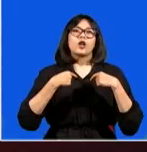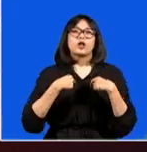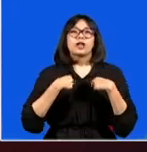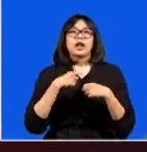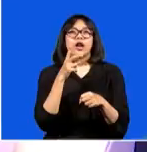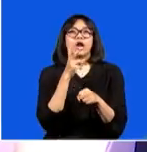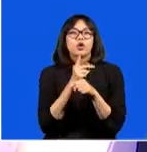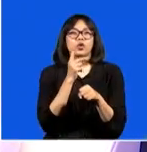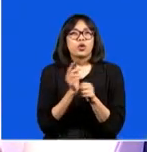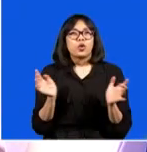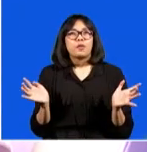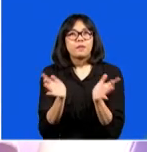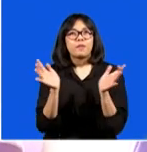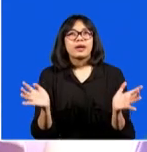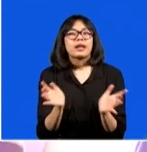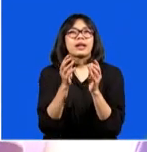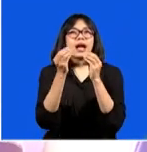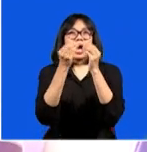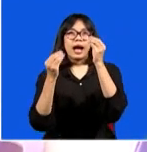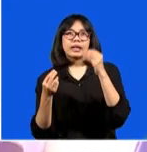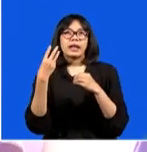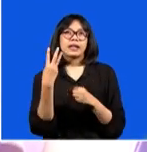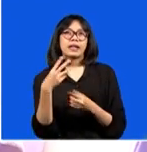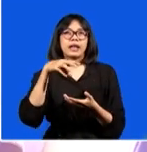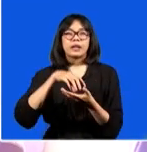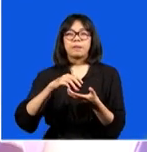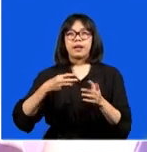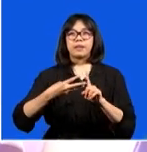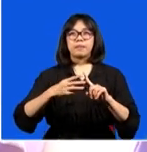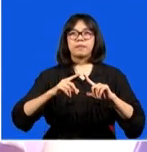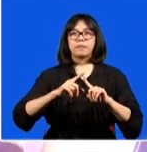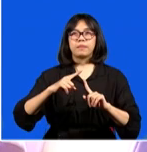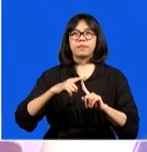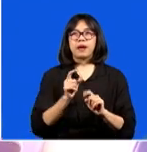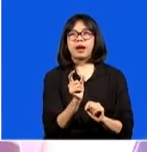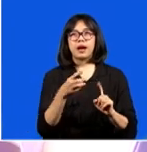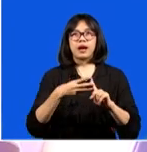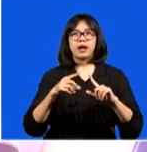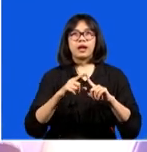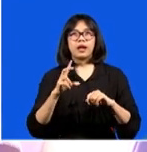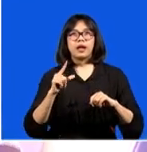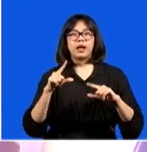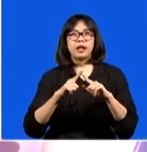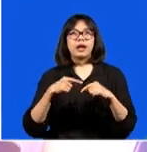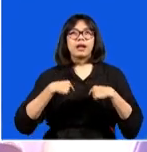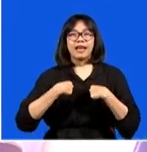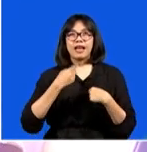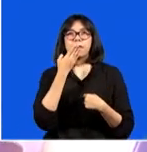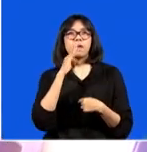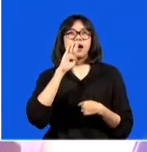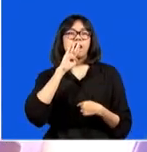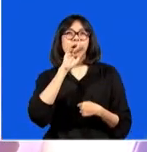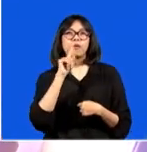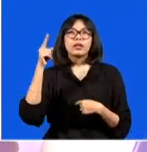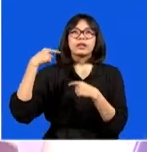guru penggerak ketiga di Kabupaten Batubara dan ada juga alhamdulillah dari programnya Mas nanti akhirnya saya terangkat